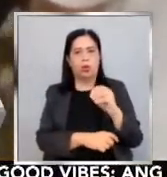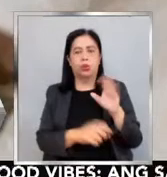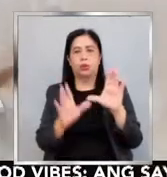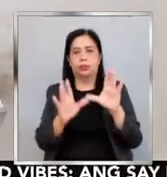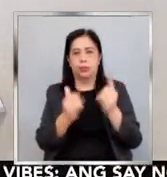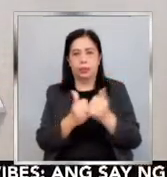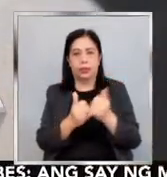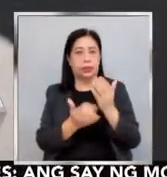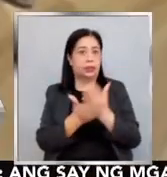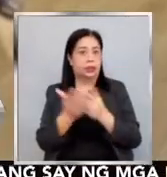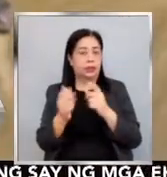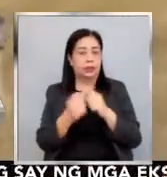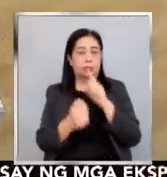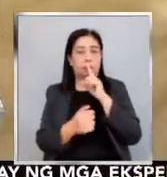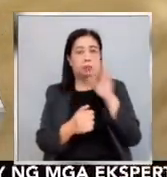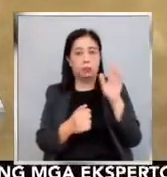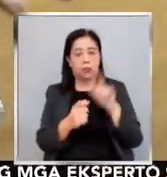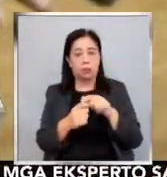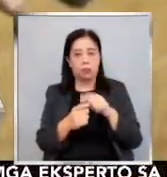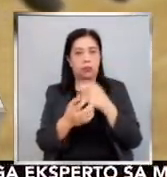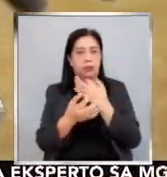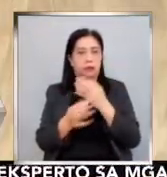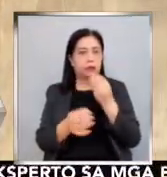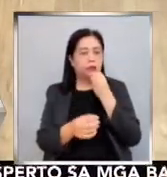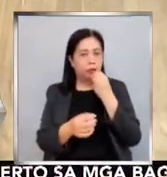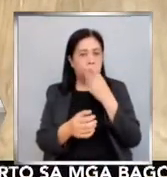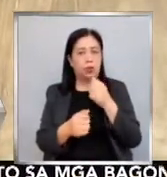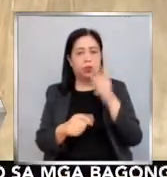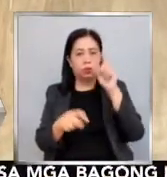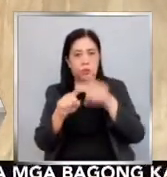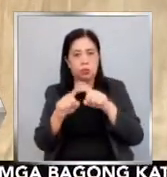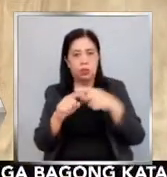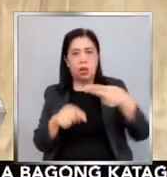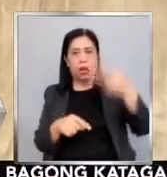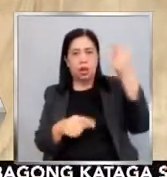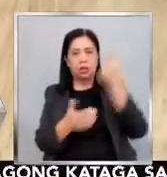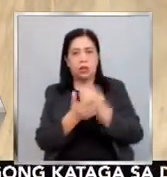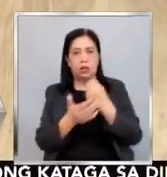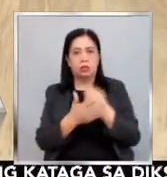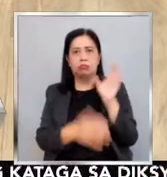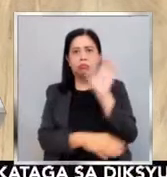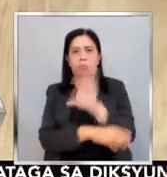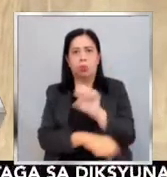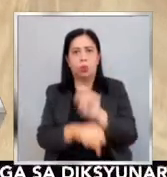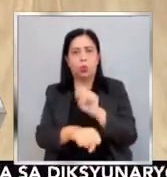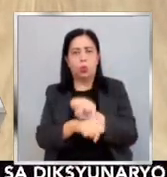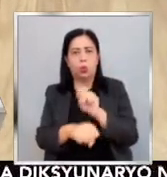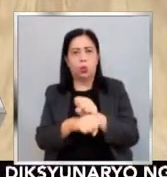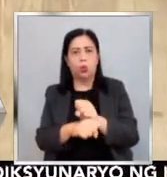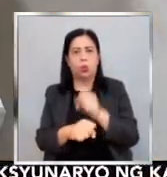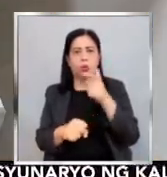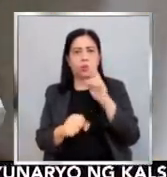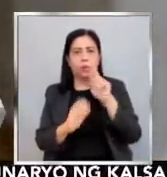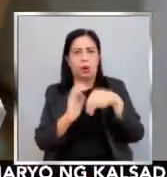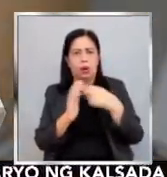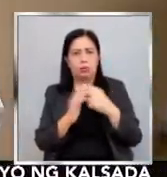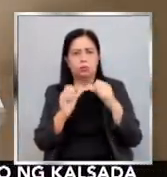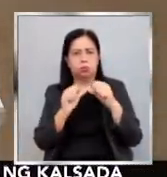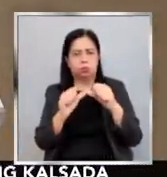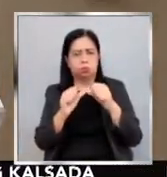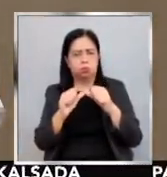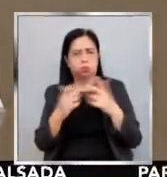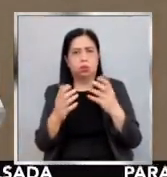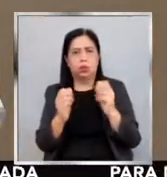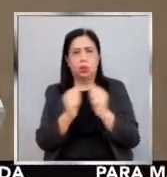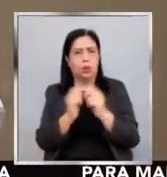namang pinangakuan ng free board and lodging at mataas sa sweldo, pwersahang pinagkatrabaho ng 22 oras kada araw. Wala nang ang